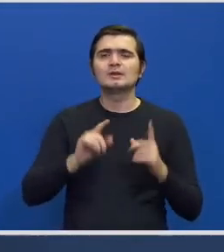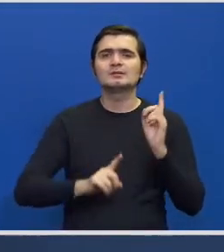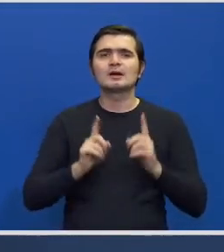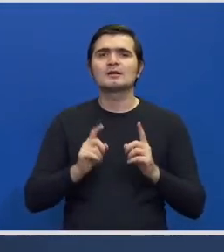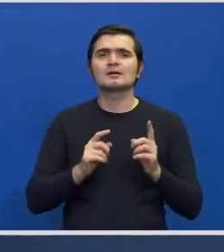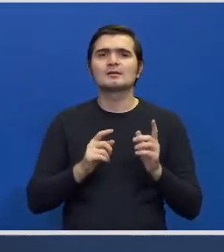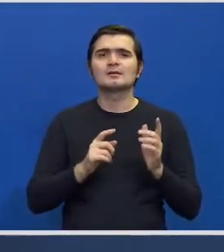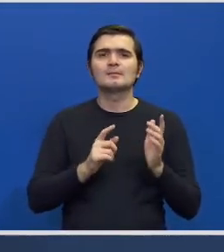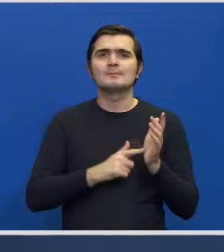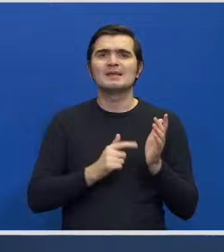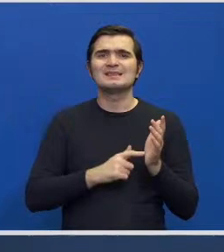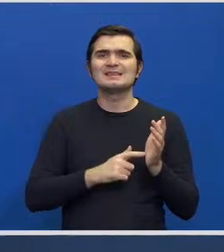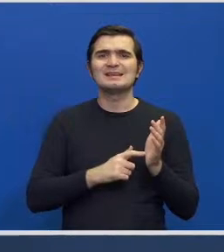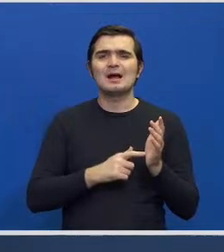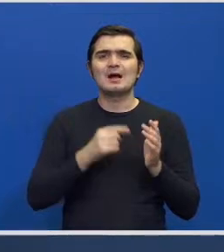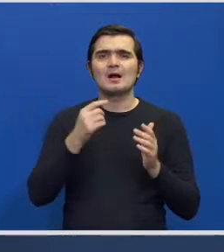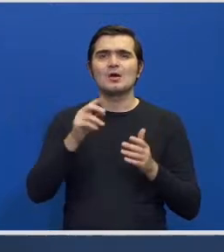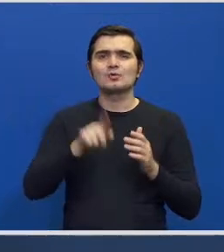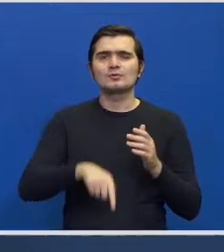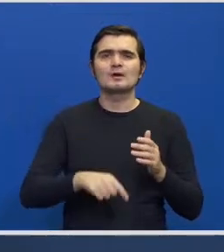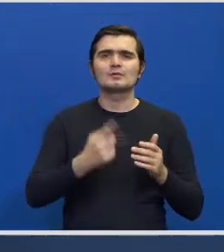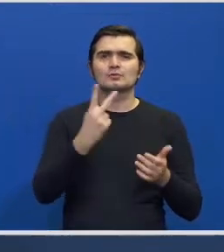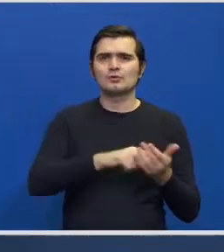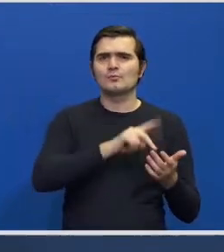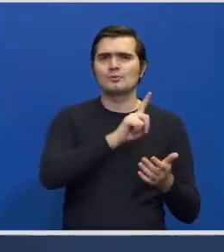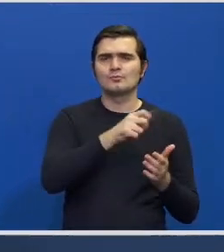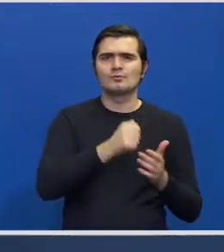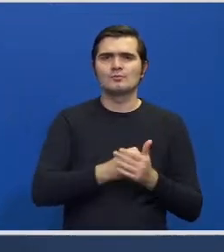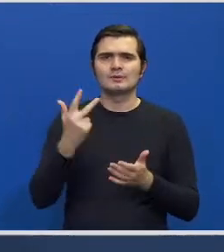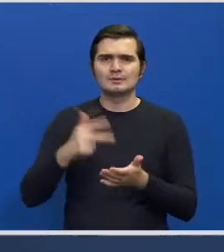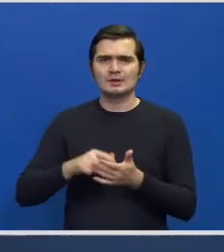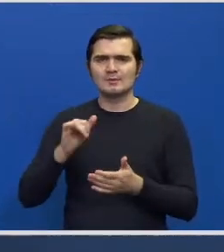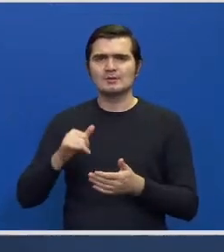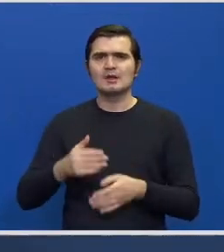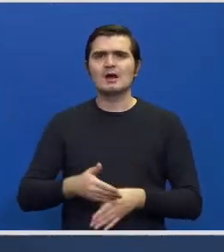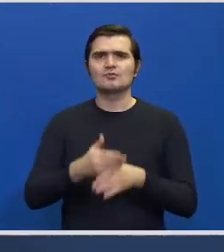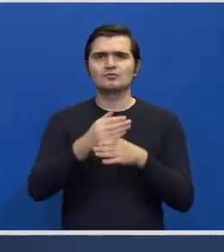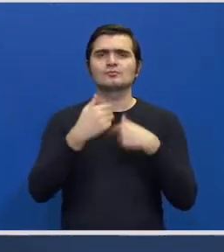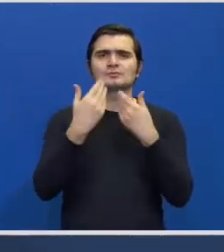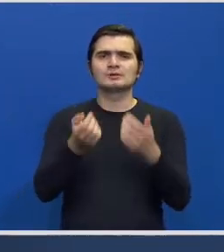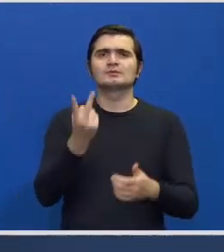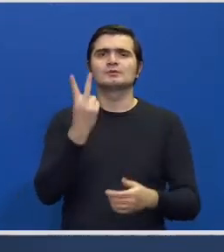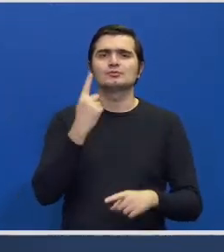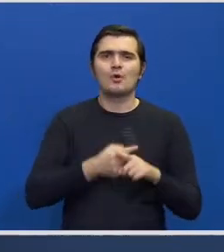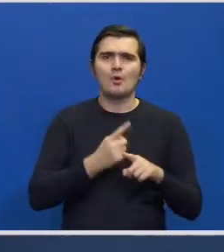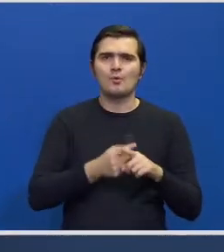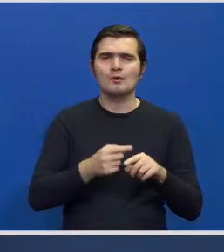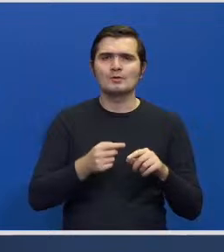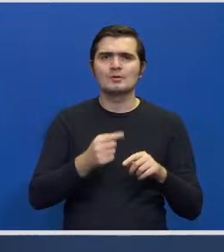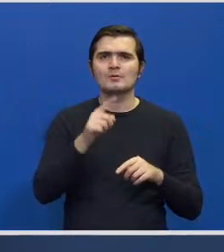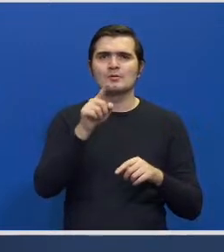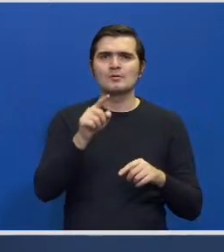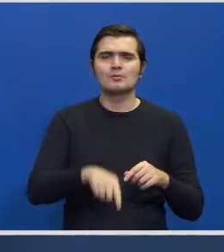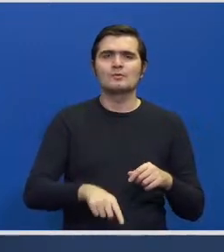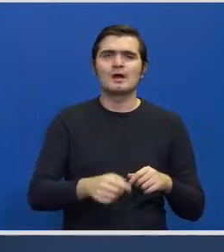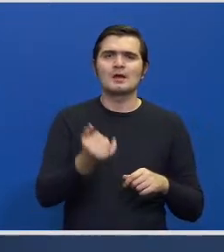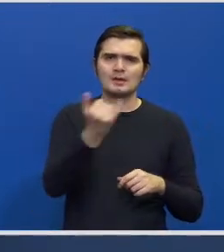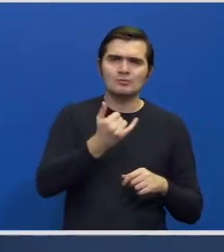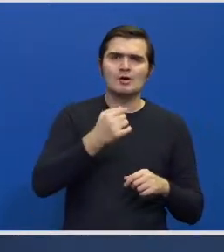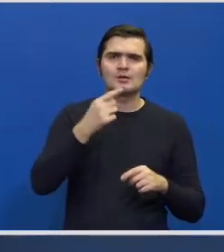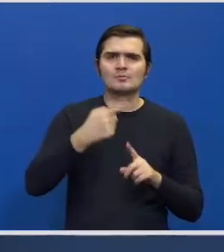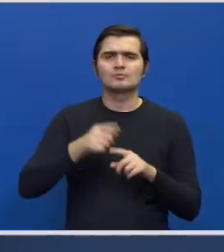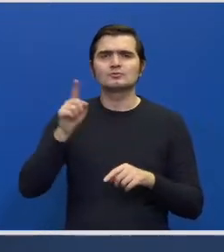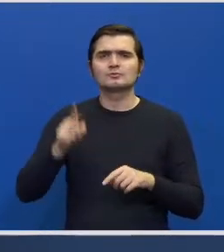de lei, în cuantum de 600 de lei dacă nivelul veniturilor lunare este între 2.001 și 3.000 de lei. Ajutorul se acordă în două tranșe egale în